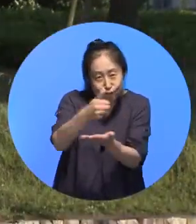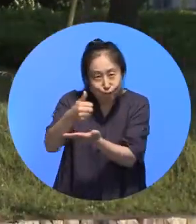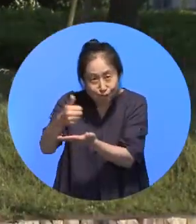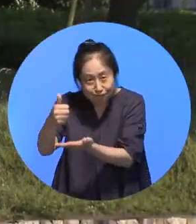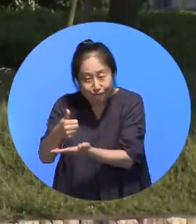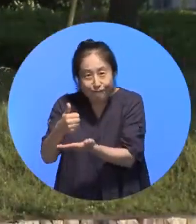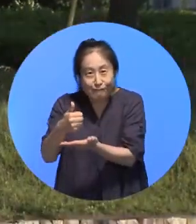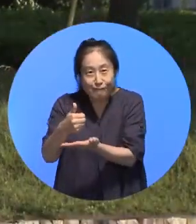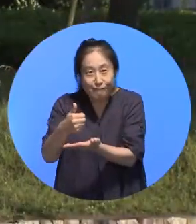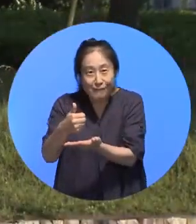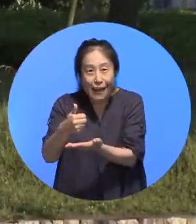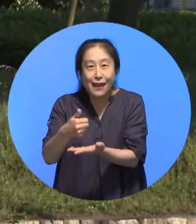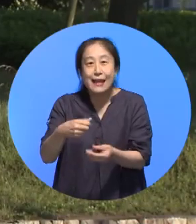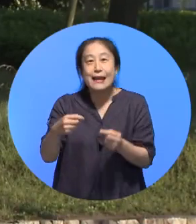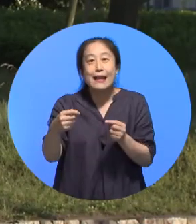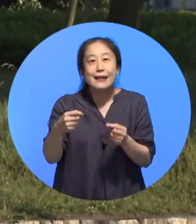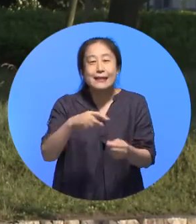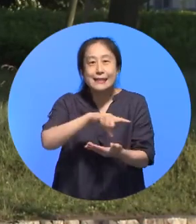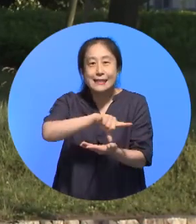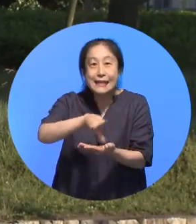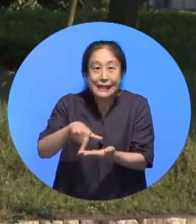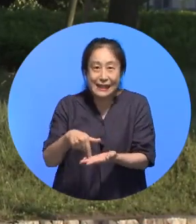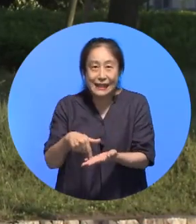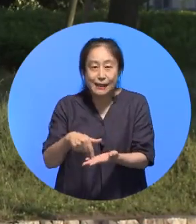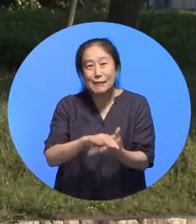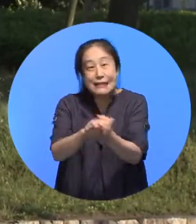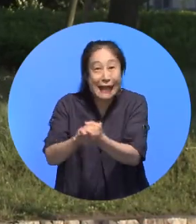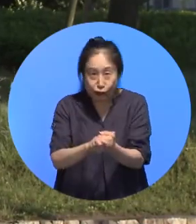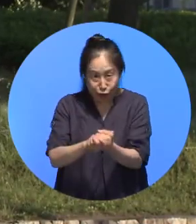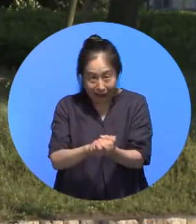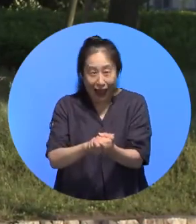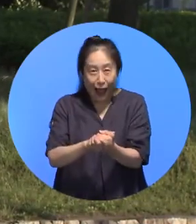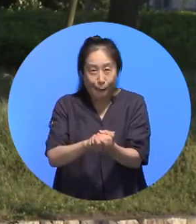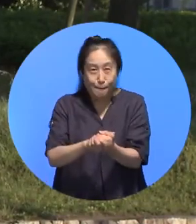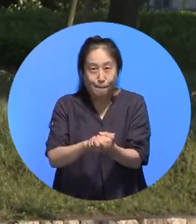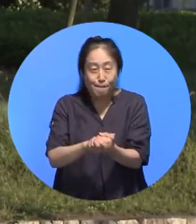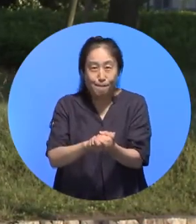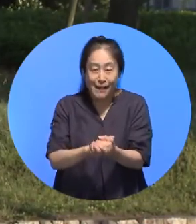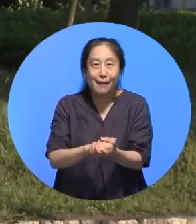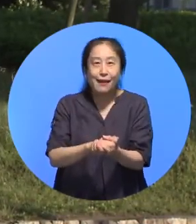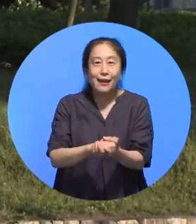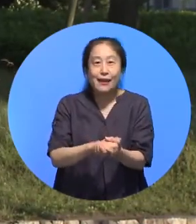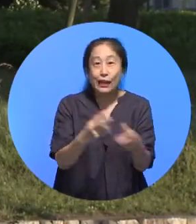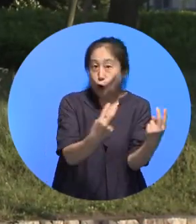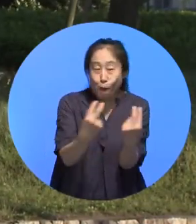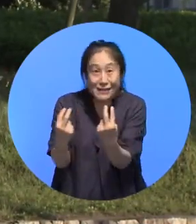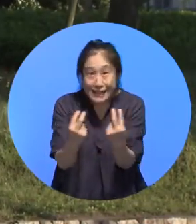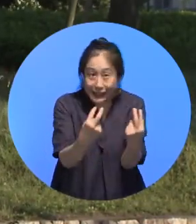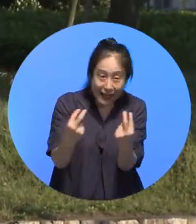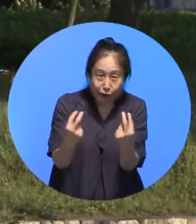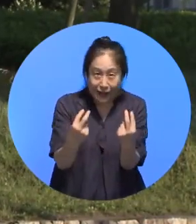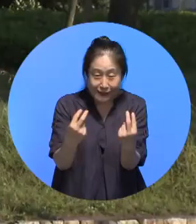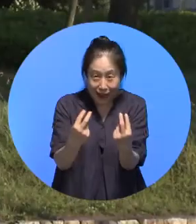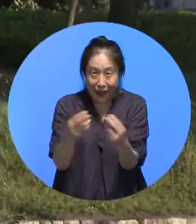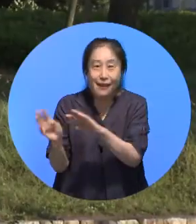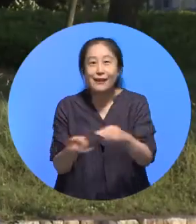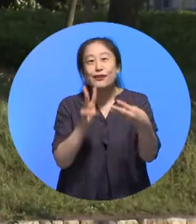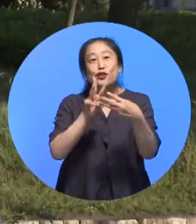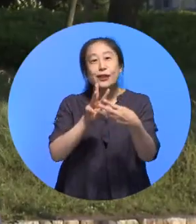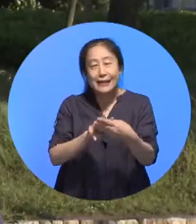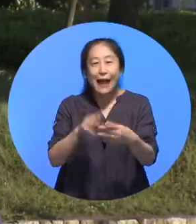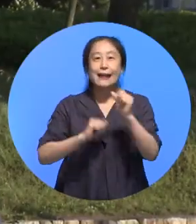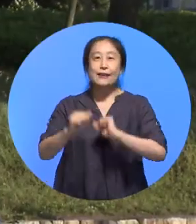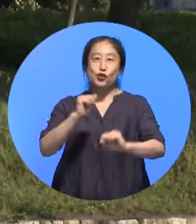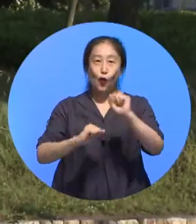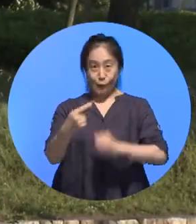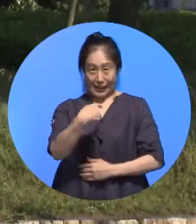いいとこはおさと着と言いますかやっぱ地域のお客さんが見に来てくれて僕たちも水田を